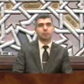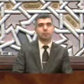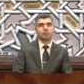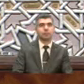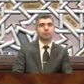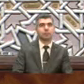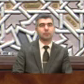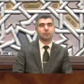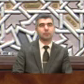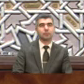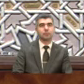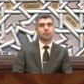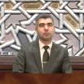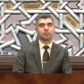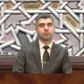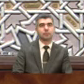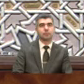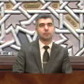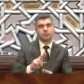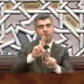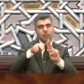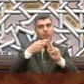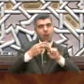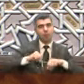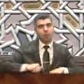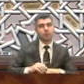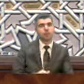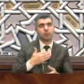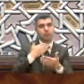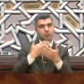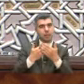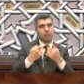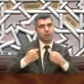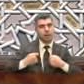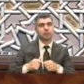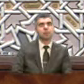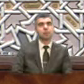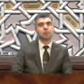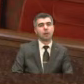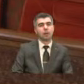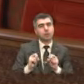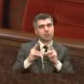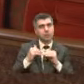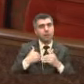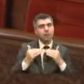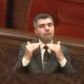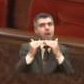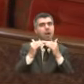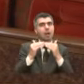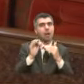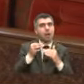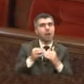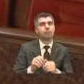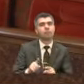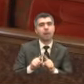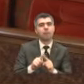رد سيد الوزير. نعم شكرا سيد رئيس. سيد النائب انا متفق معك في هذه النقطه الاخيره المتعلقه بانتظار